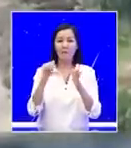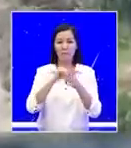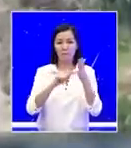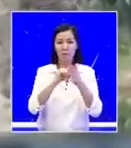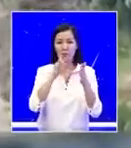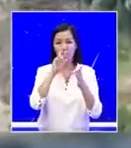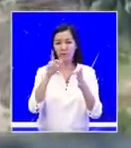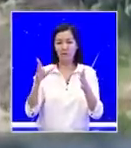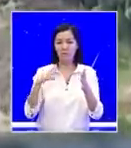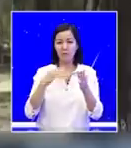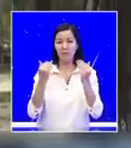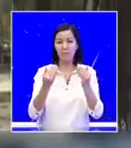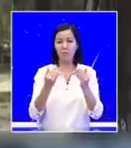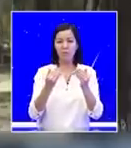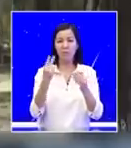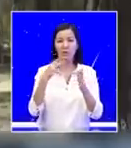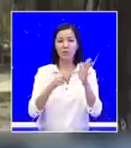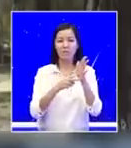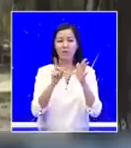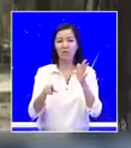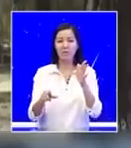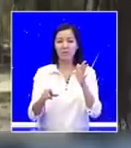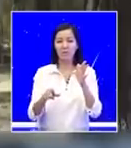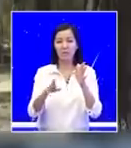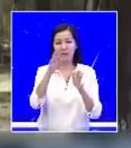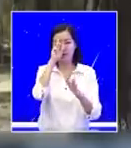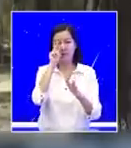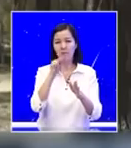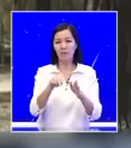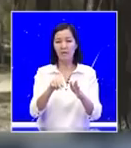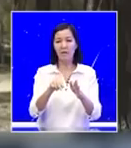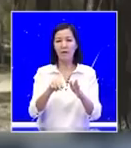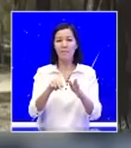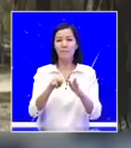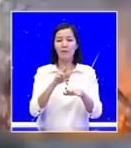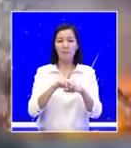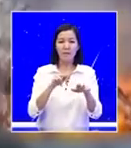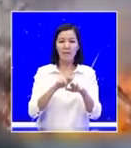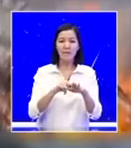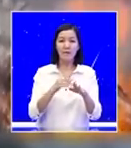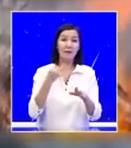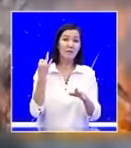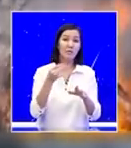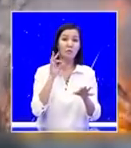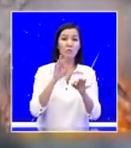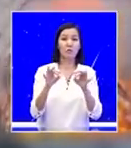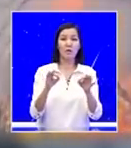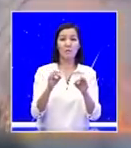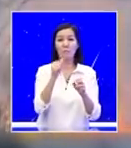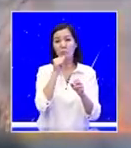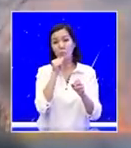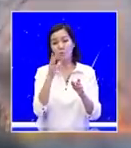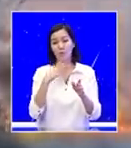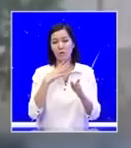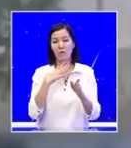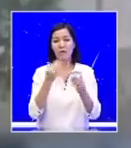екен. Ал бұл жолғы өртке 27 жасар азамат кінәлі. Ол құқық қорғаушыларға қызық үшін жақтым деп ақталған екен.